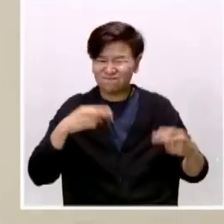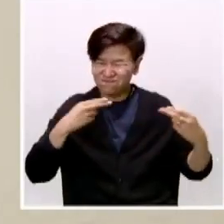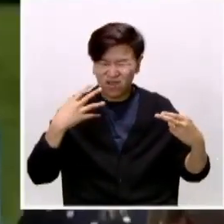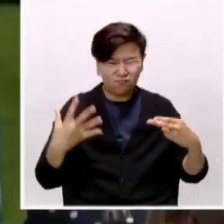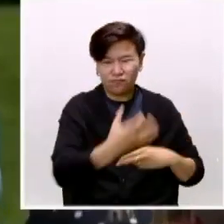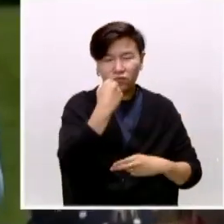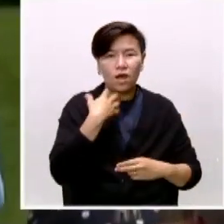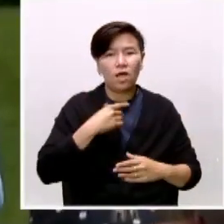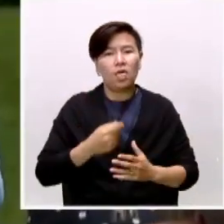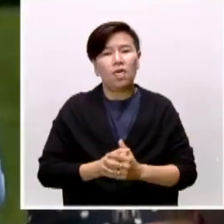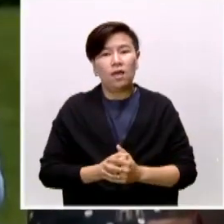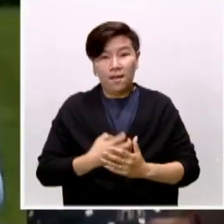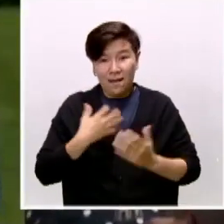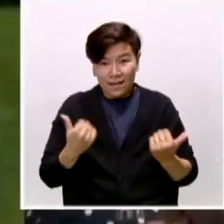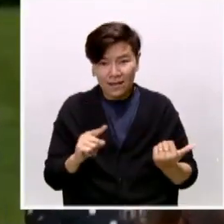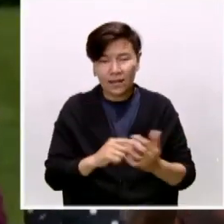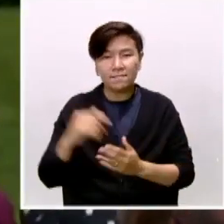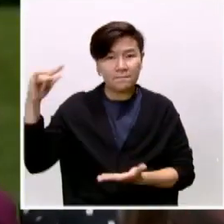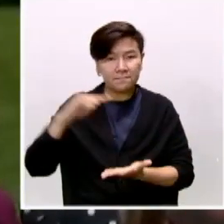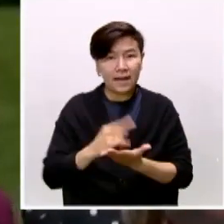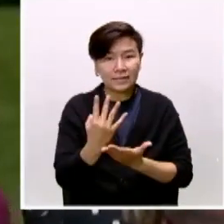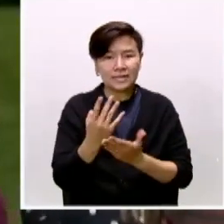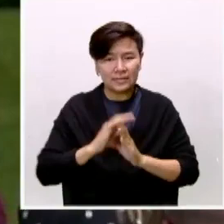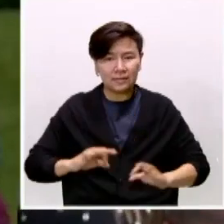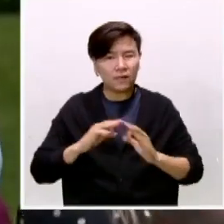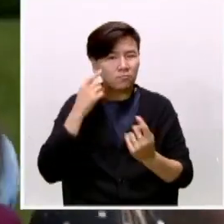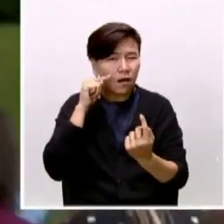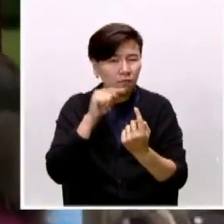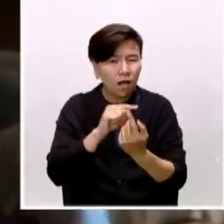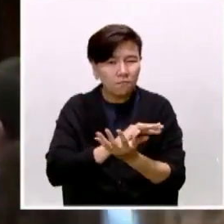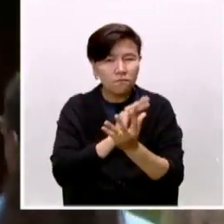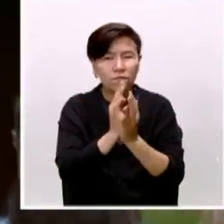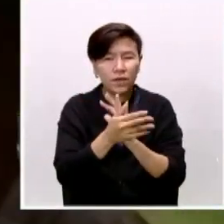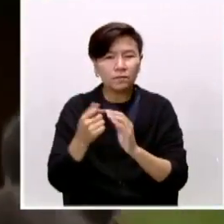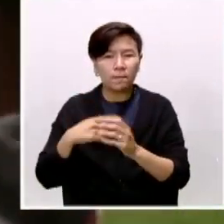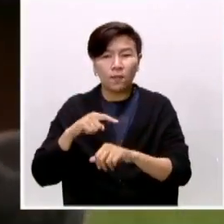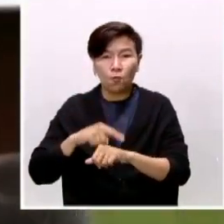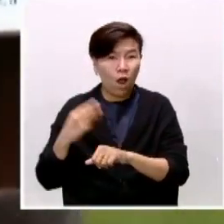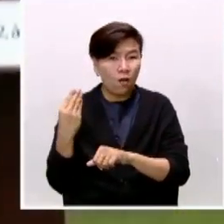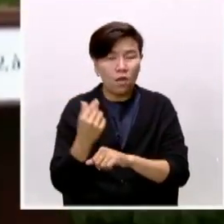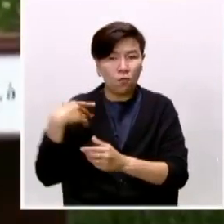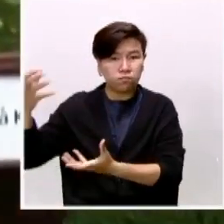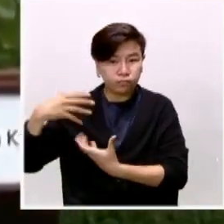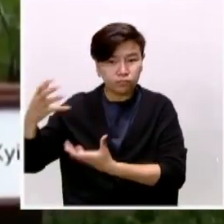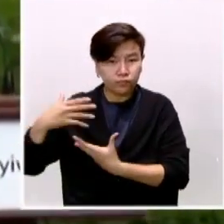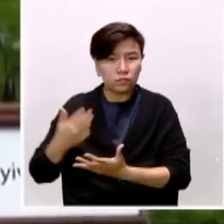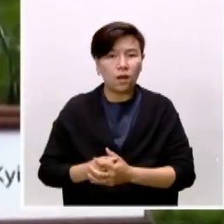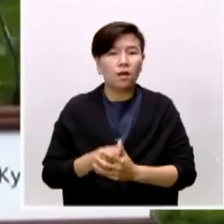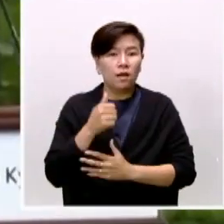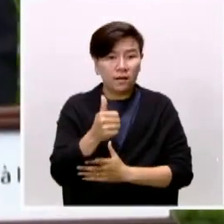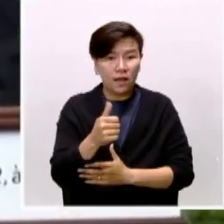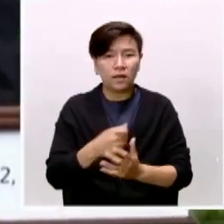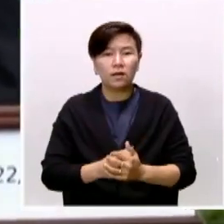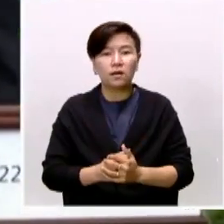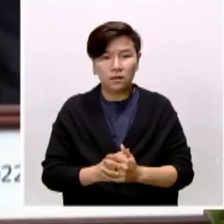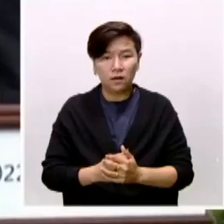เยือนของผู้นำ EU ครั้งนี้จะเป็นจุดเปลี่ยนทำให้ EU ส่งอาวุธเข้ายูเครนเพิ่มขึ้นและรวดเร็วขึ้นยืนยันค่ะว่ายิ่งประเทศของเขา